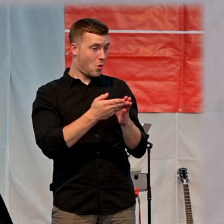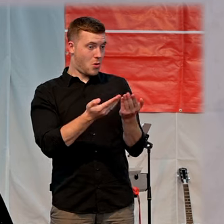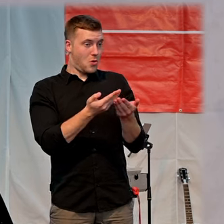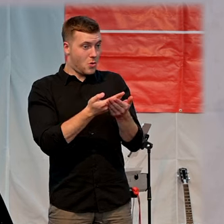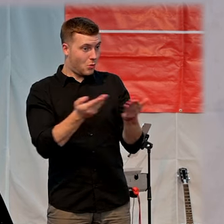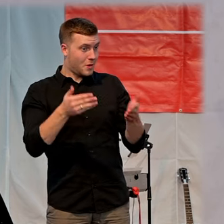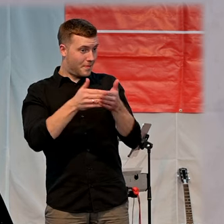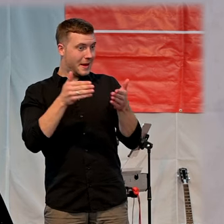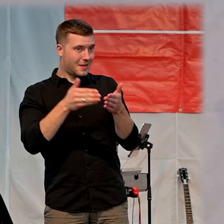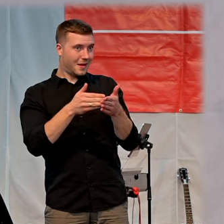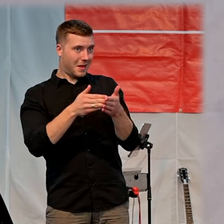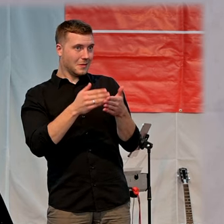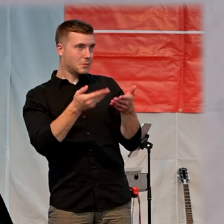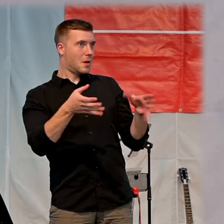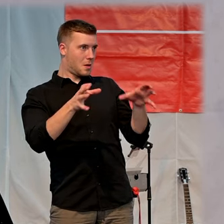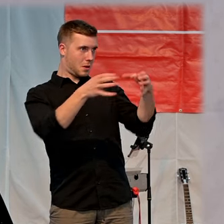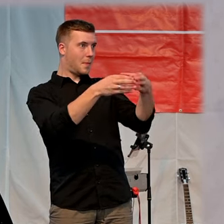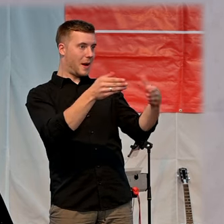Da fehlt was.